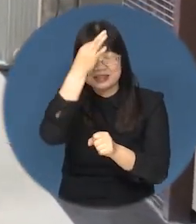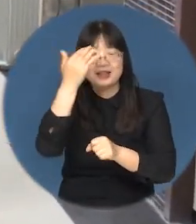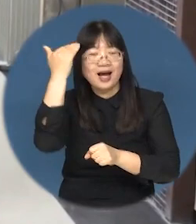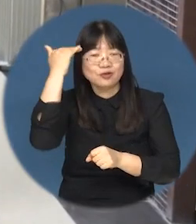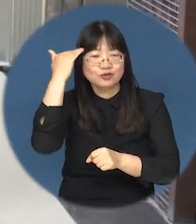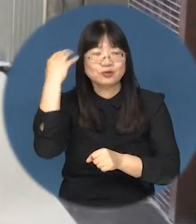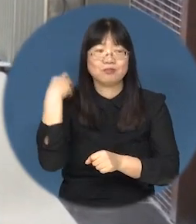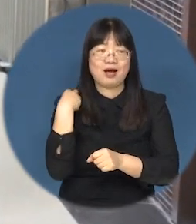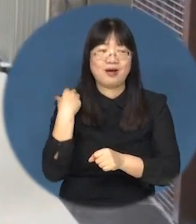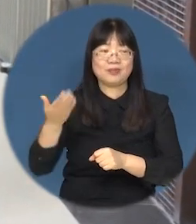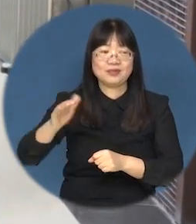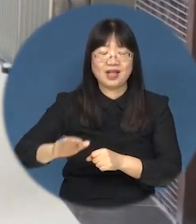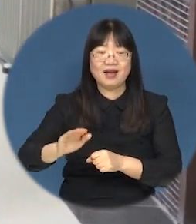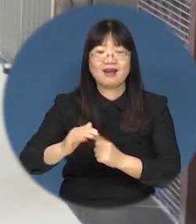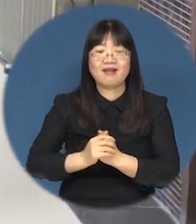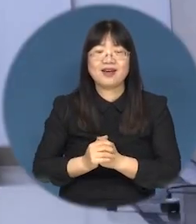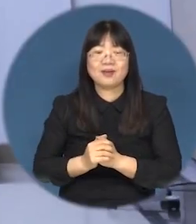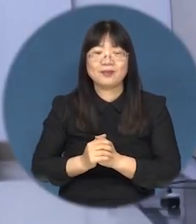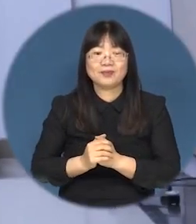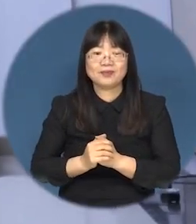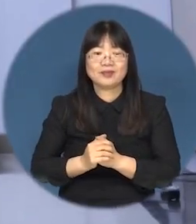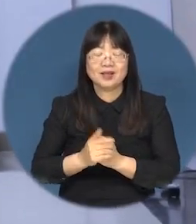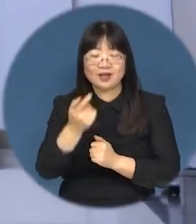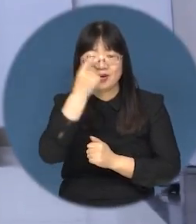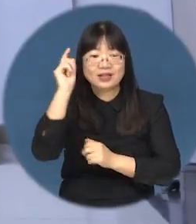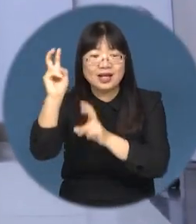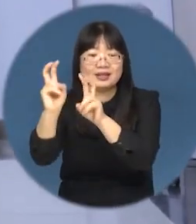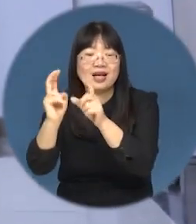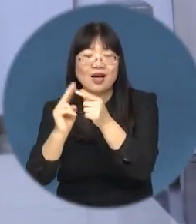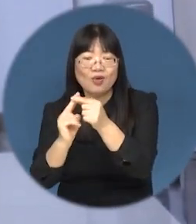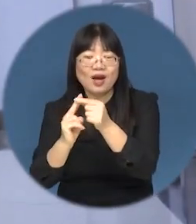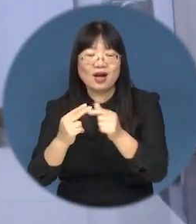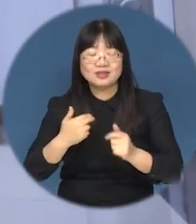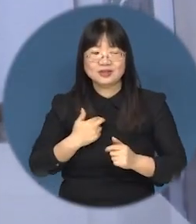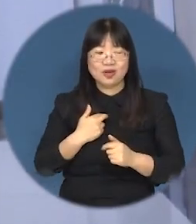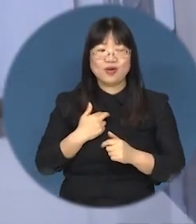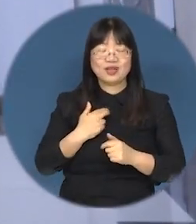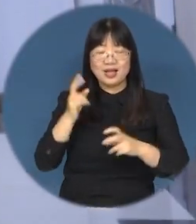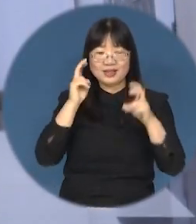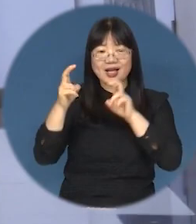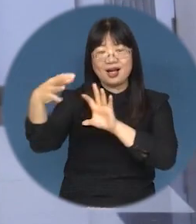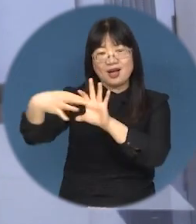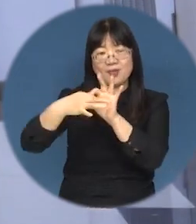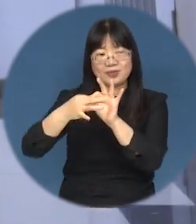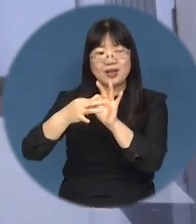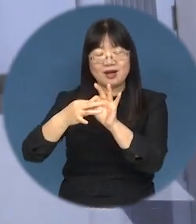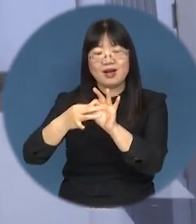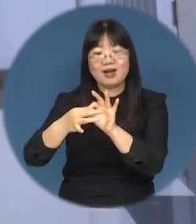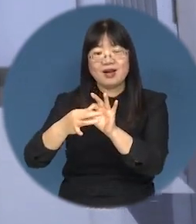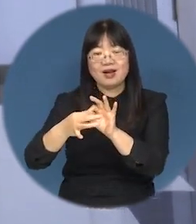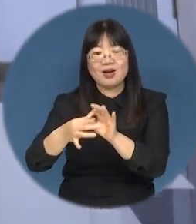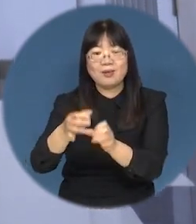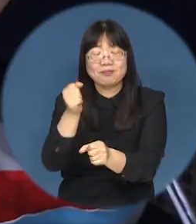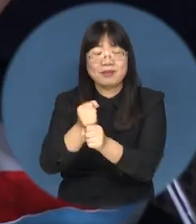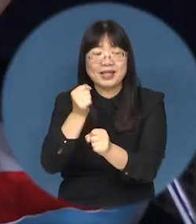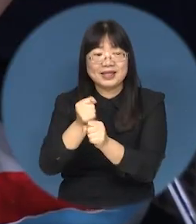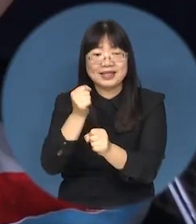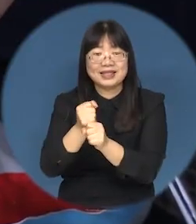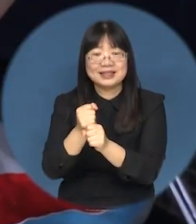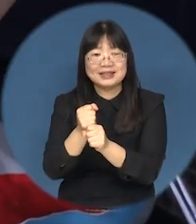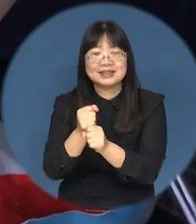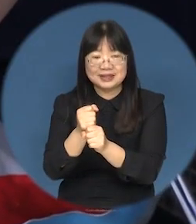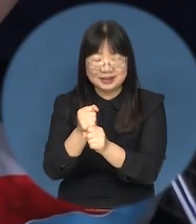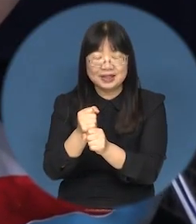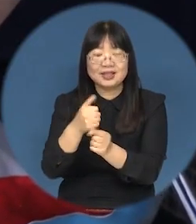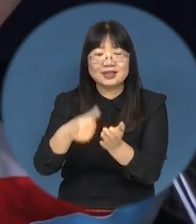했는데요. 이제 그게 러시아 그, 라는 회사하고 저희하고 이렇게 협력해서 한 제작, 그 처음